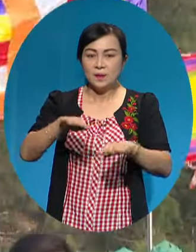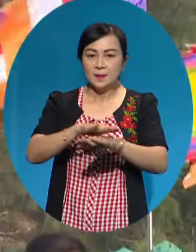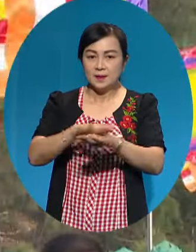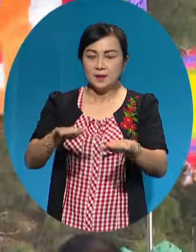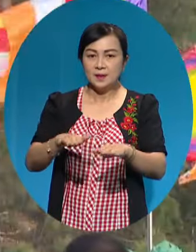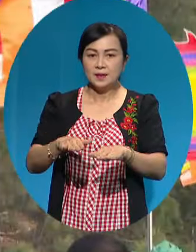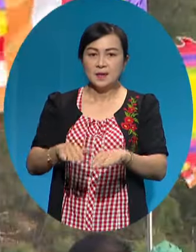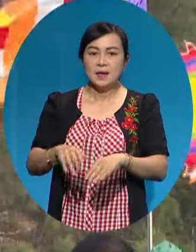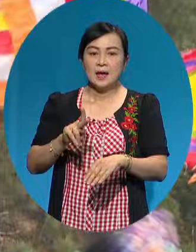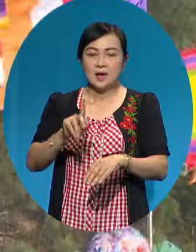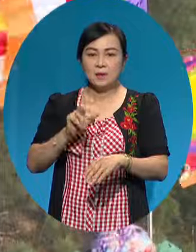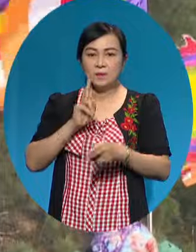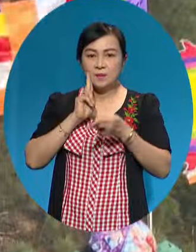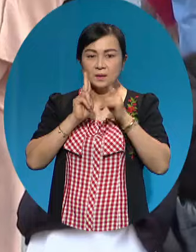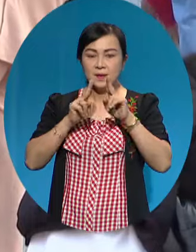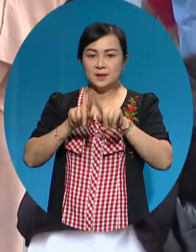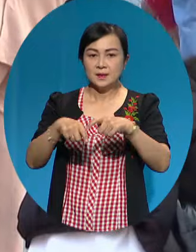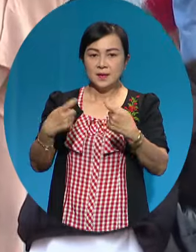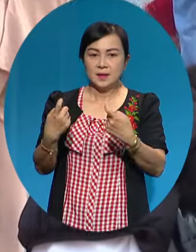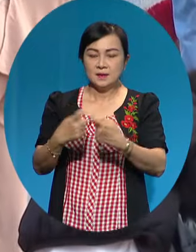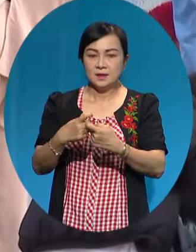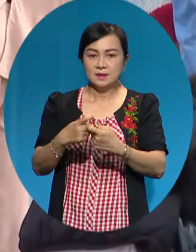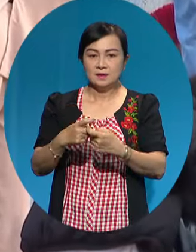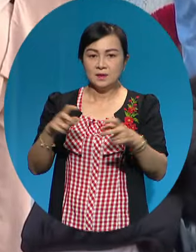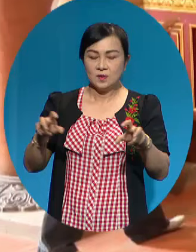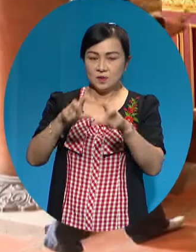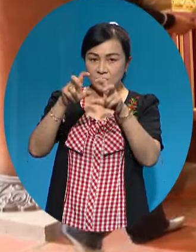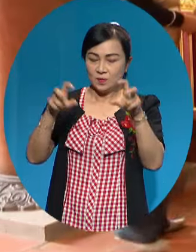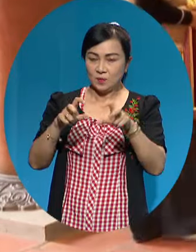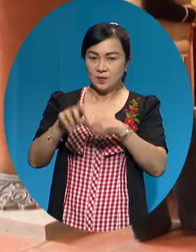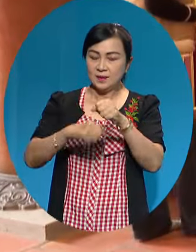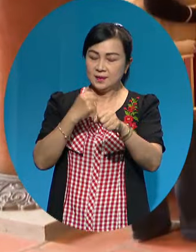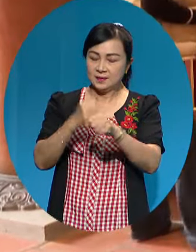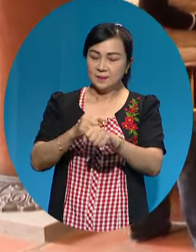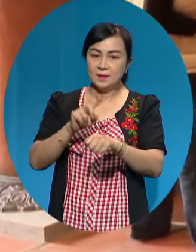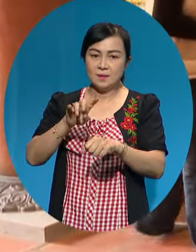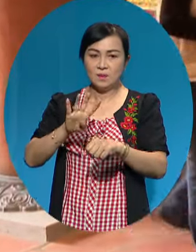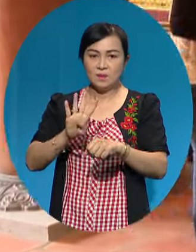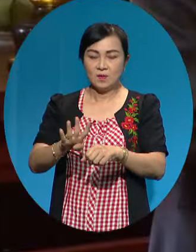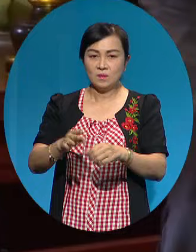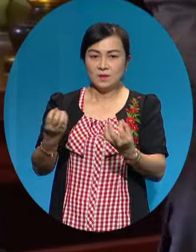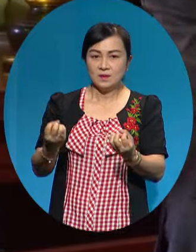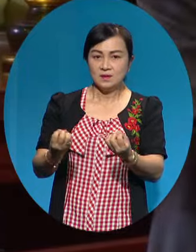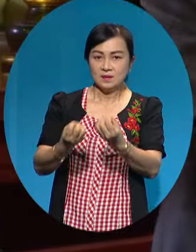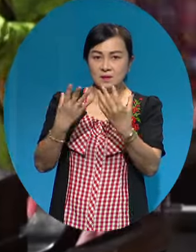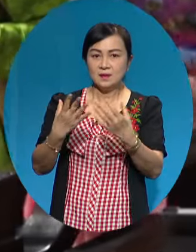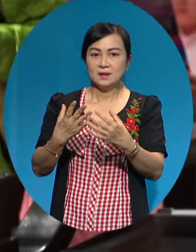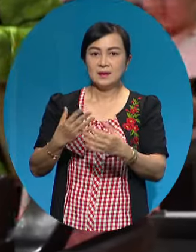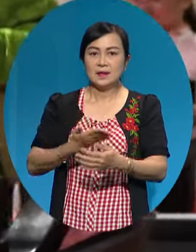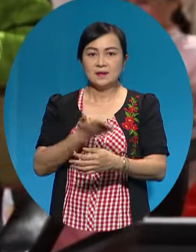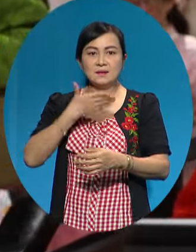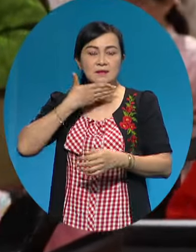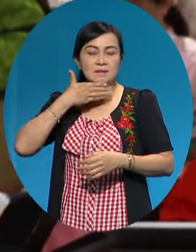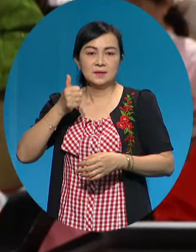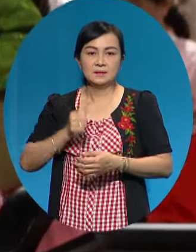dưỡng, Sun World Hạ Long hấp dẫn các gia đình với những chú linh vật rồng biểu tượng cho năm 2024 rực rỡ và những tiểu cảnh đặc